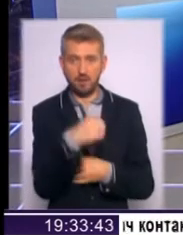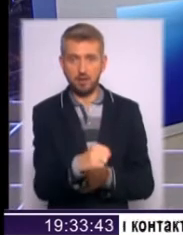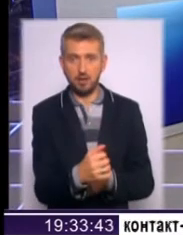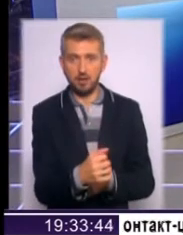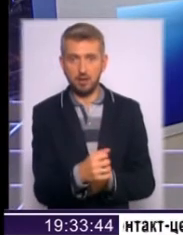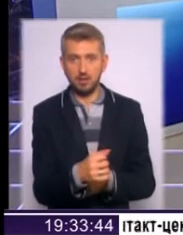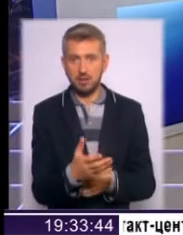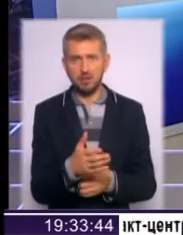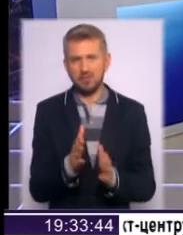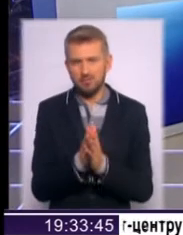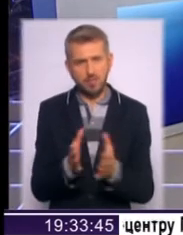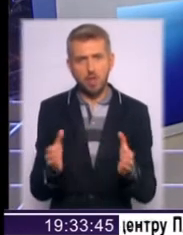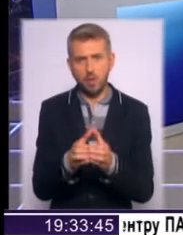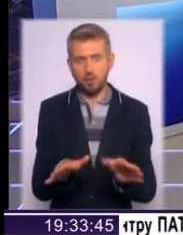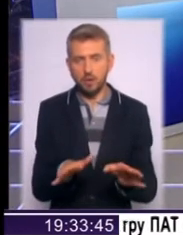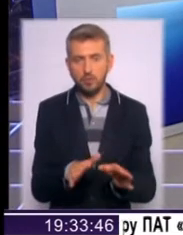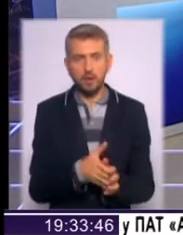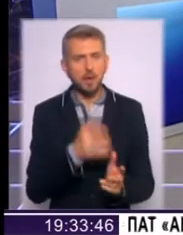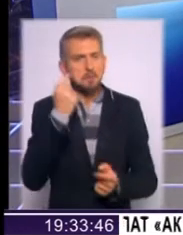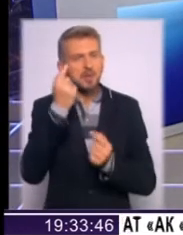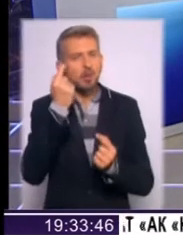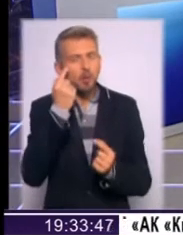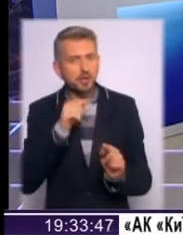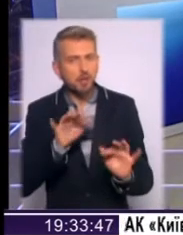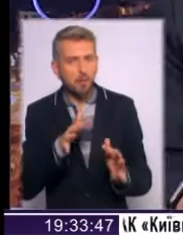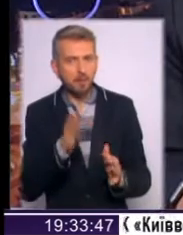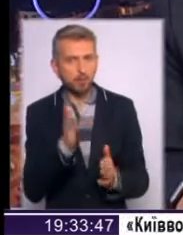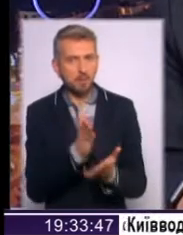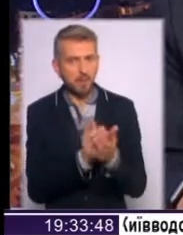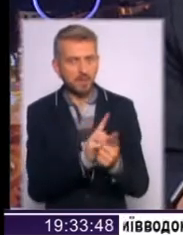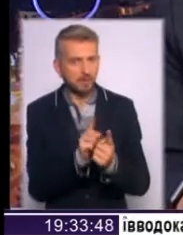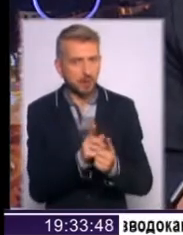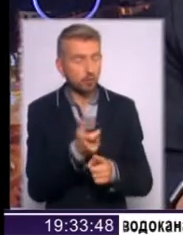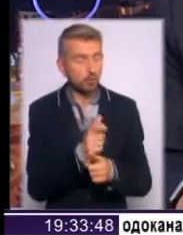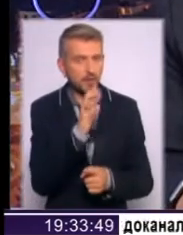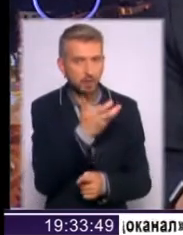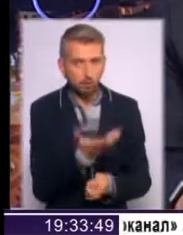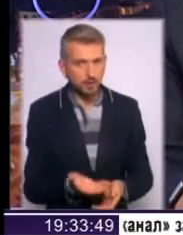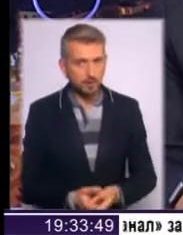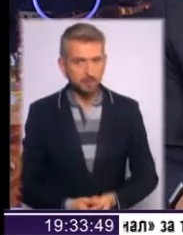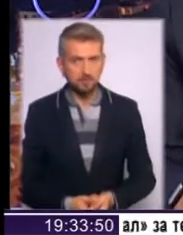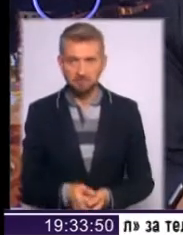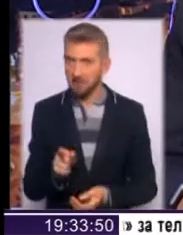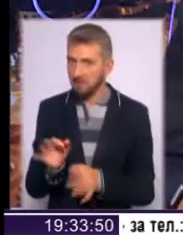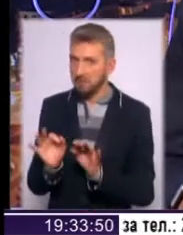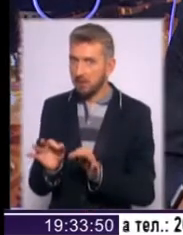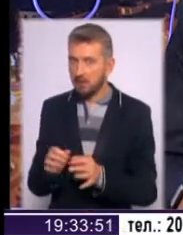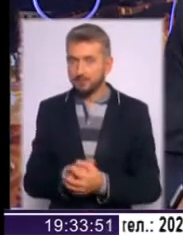не об'єднуйся, будь ласка. Психологічний момент, який буде мати оці зміни, дуже серйозно. Це так, тут ви праві. І